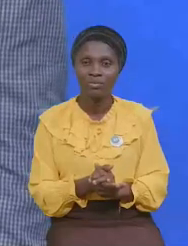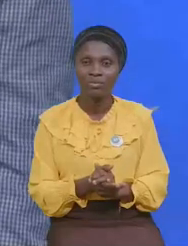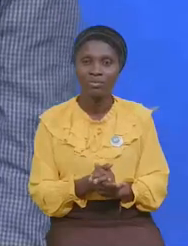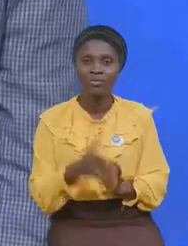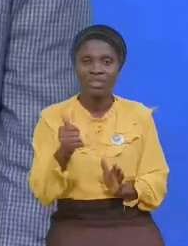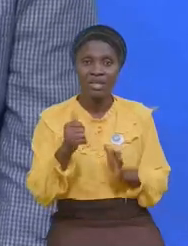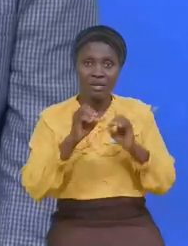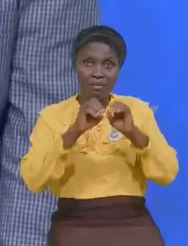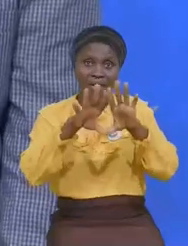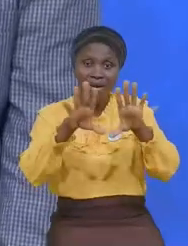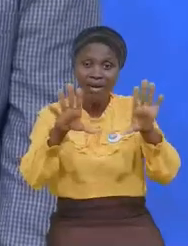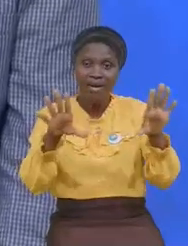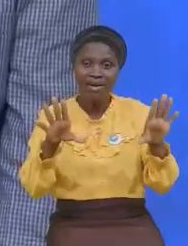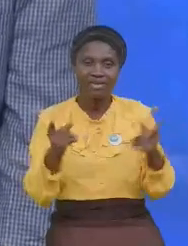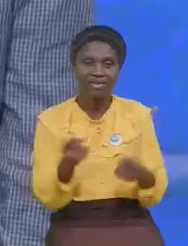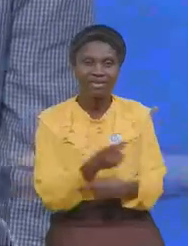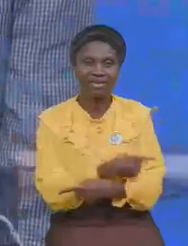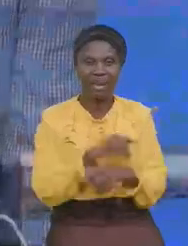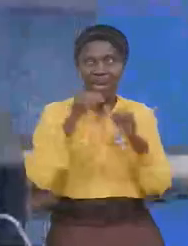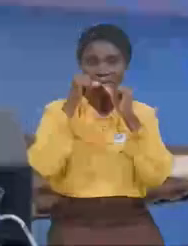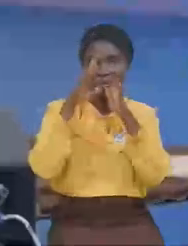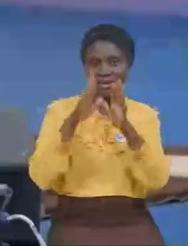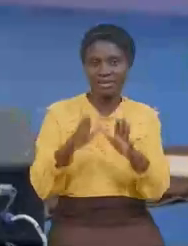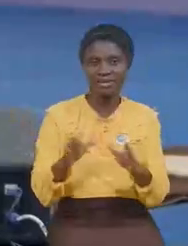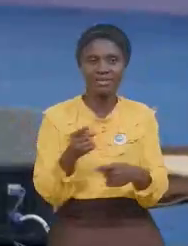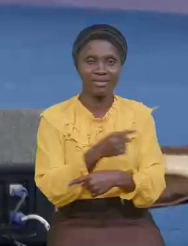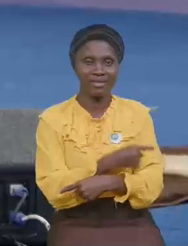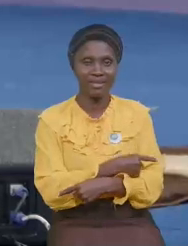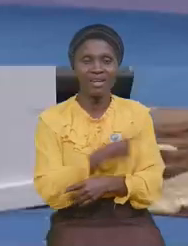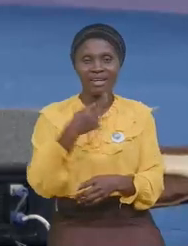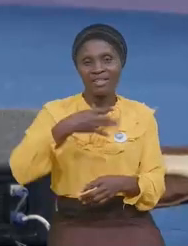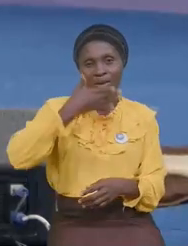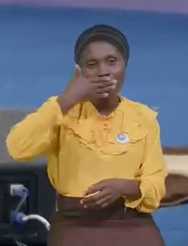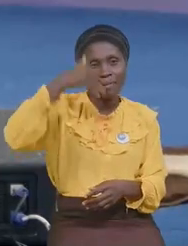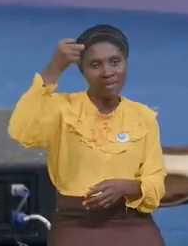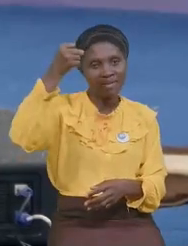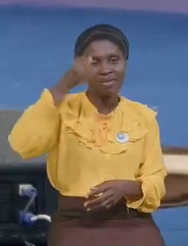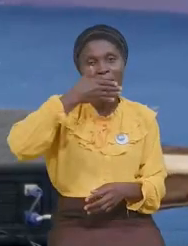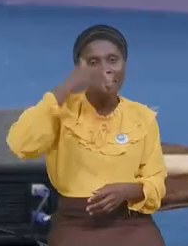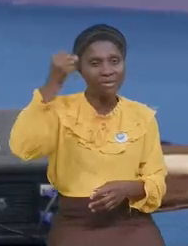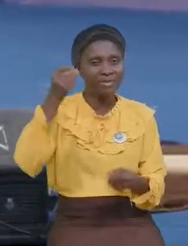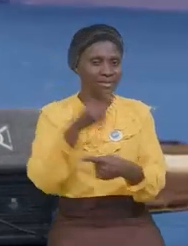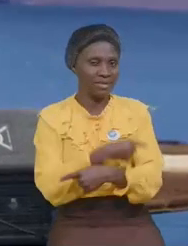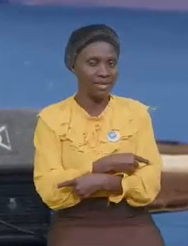Le jour éclairé, le jour heureux, le meilleur jour.